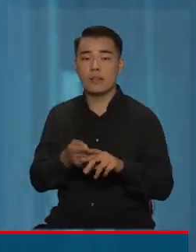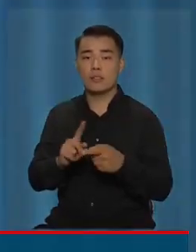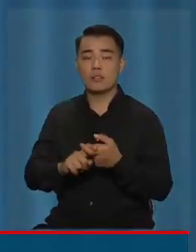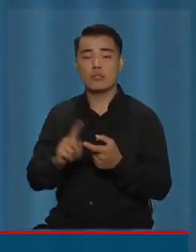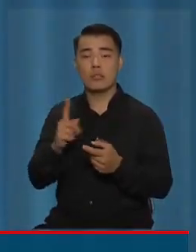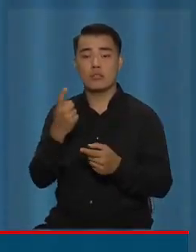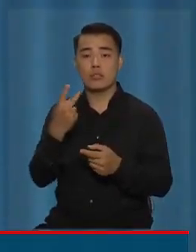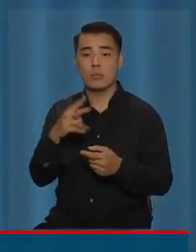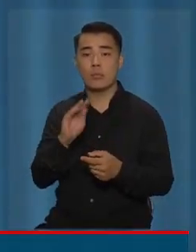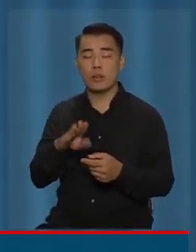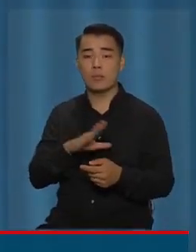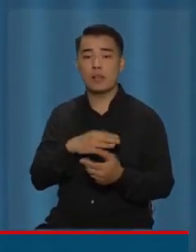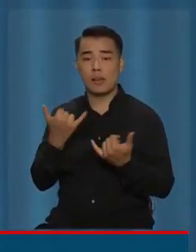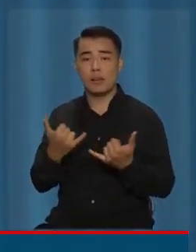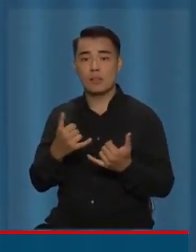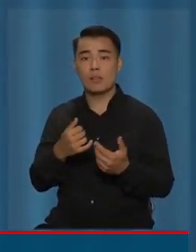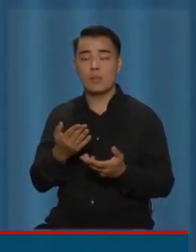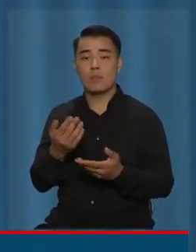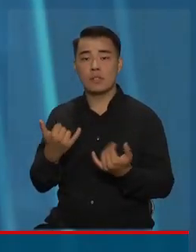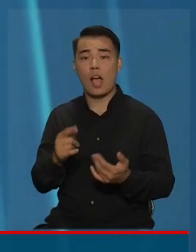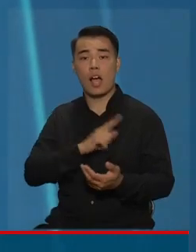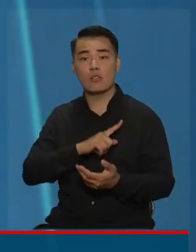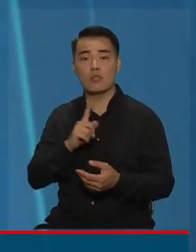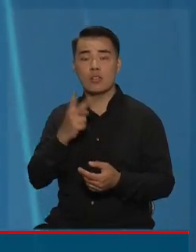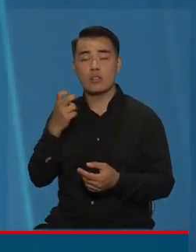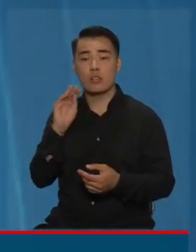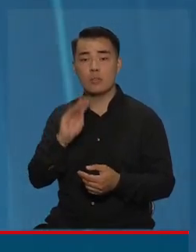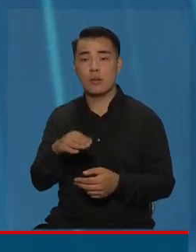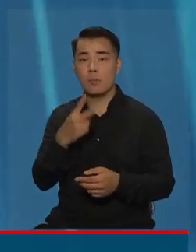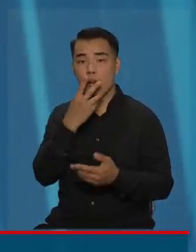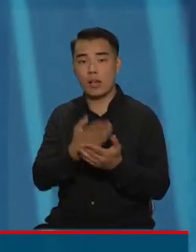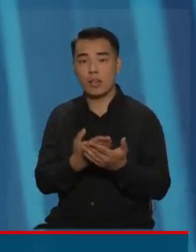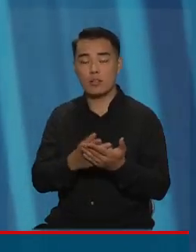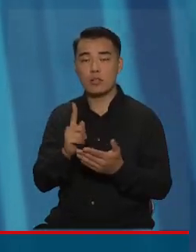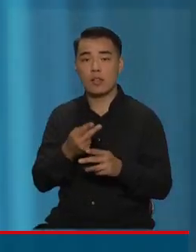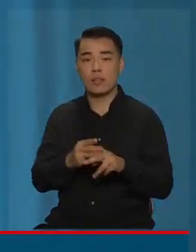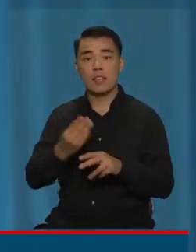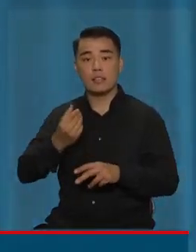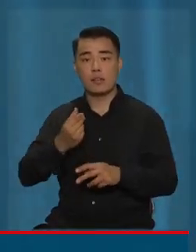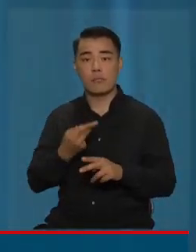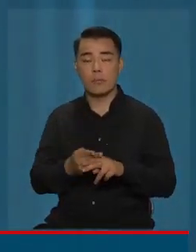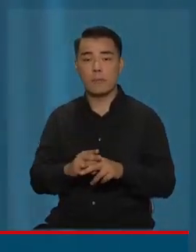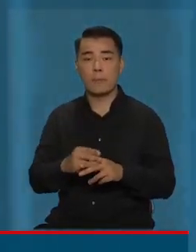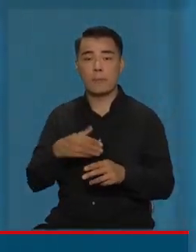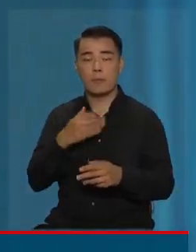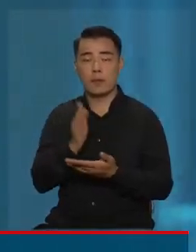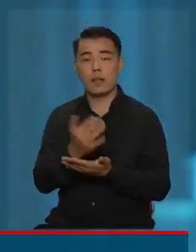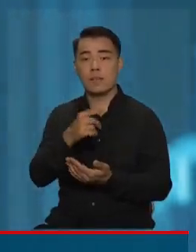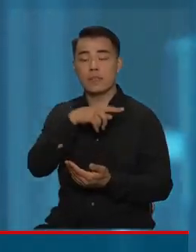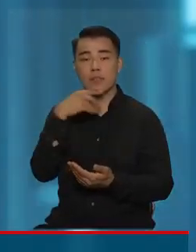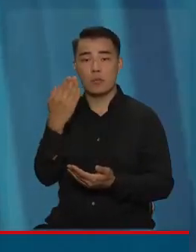болатын тұғын, қазір біздің болжауымыз бойынша 200 мыңнан астап баға қойып жатыр ресейліктер